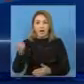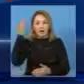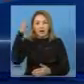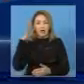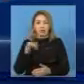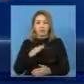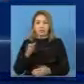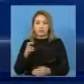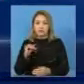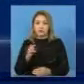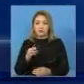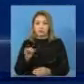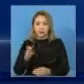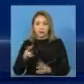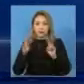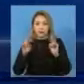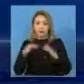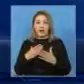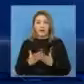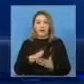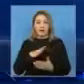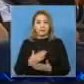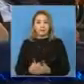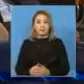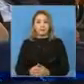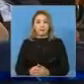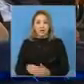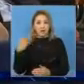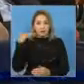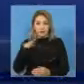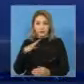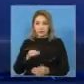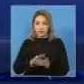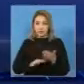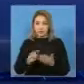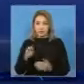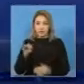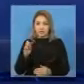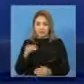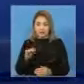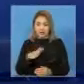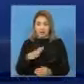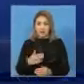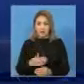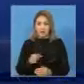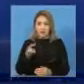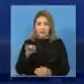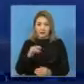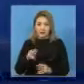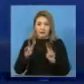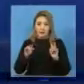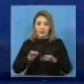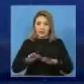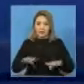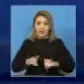Жанат Әскербекқызы Сағи Жиенбаев атындағы жүлдемен қанжығасын майлады. Ақтөбелік ақын журналист Ертай Ашықбаев Іздай Мәмбетов атындағы